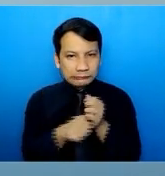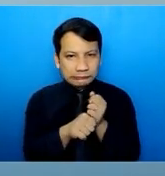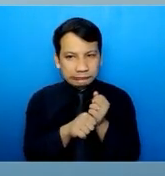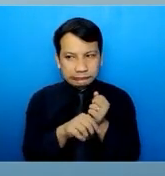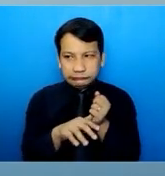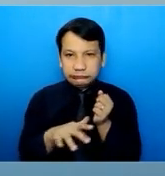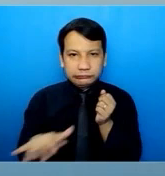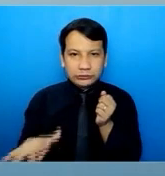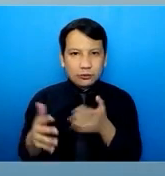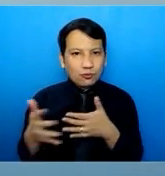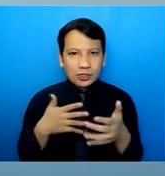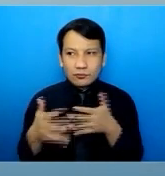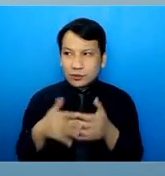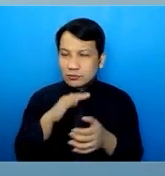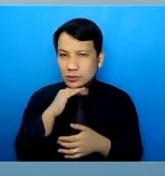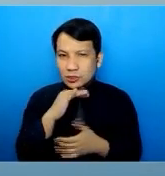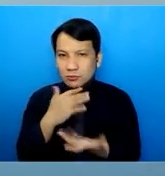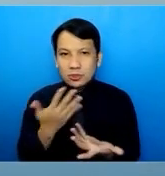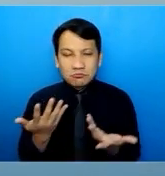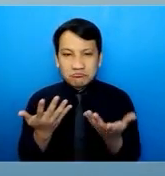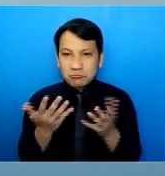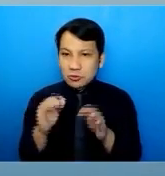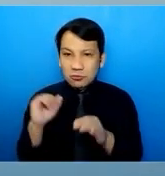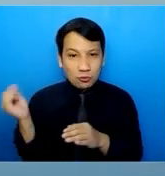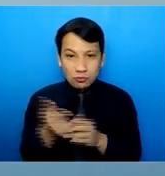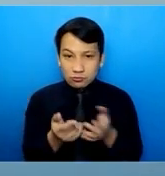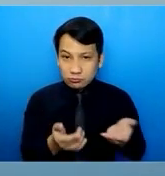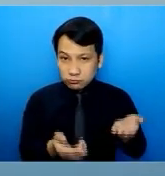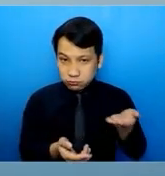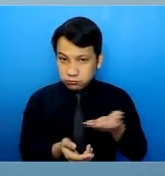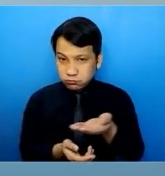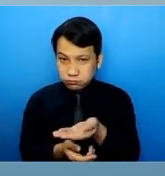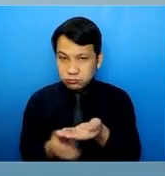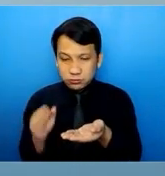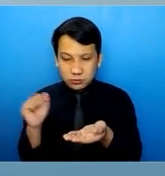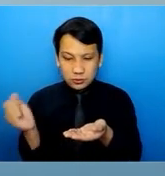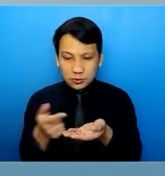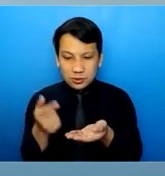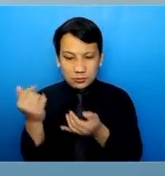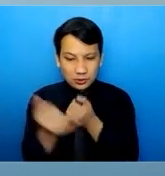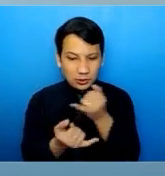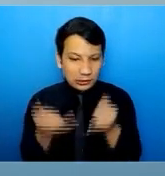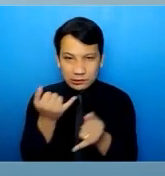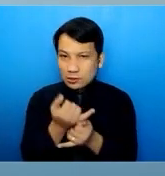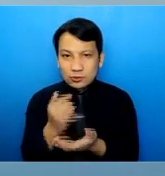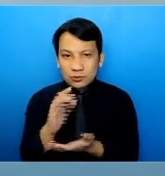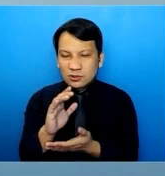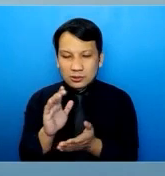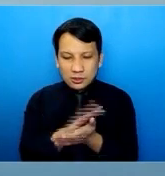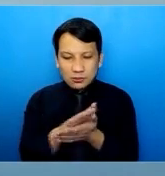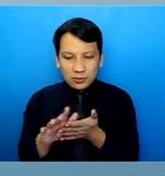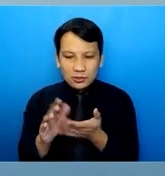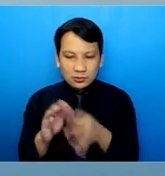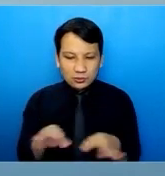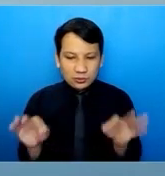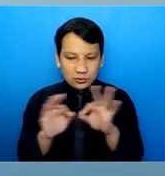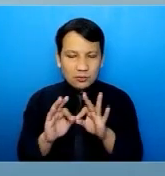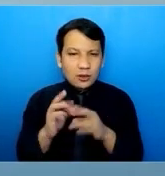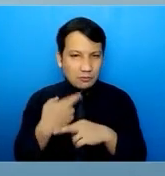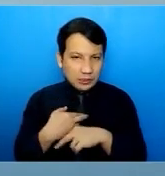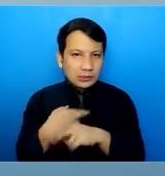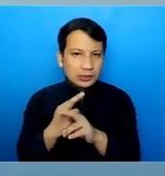ng sewage. Kasi lahat ng ships covered kasi ng international convention. Clean up, mag-rehabilitate